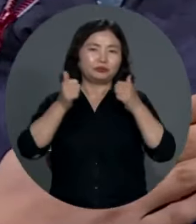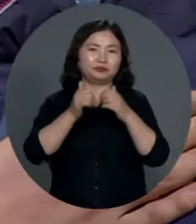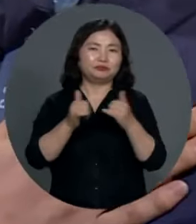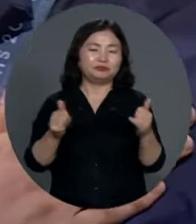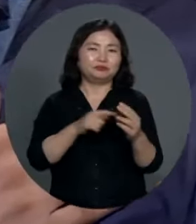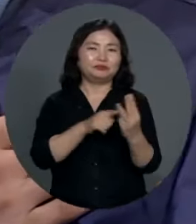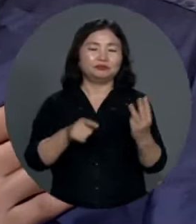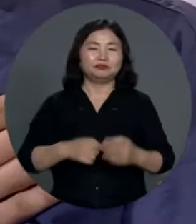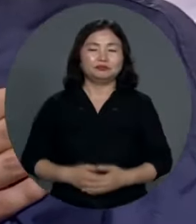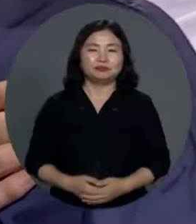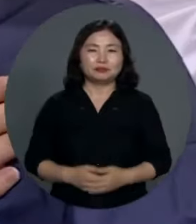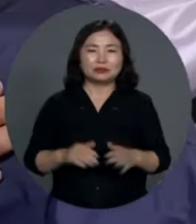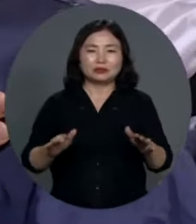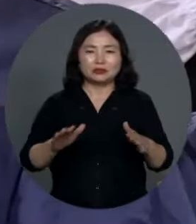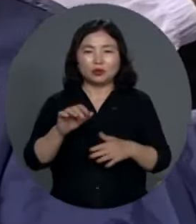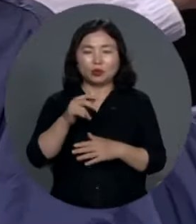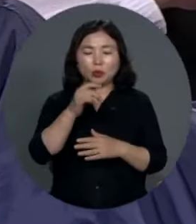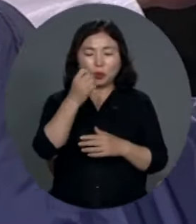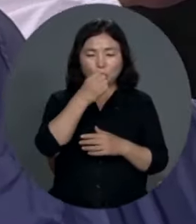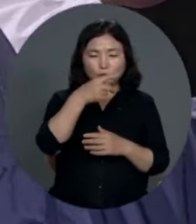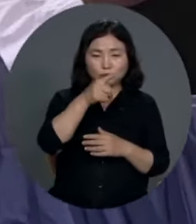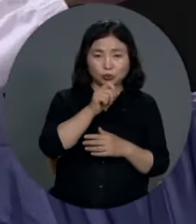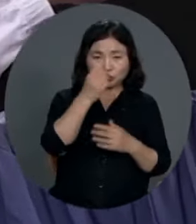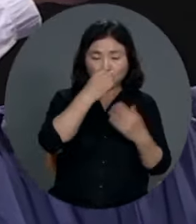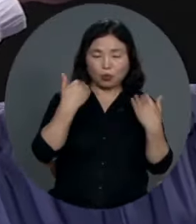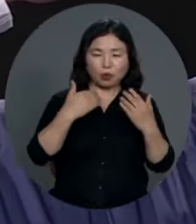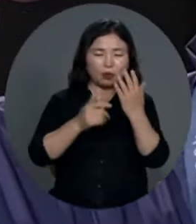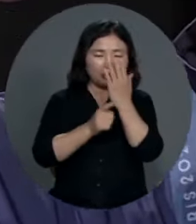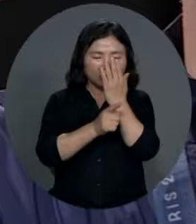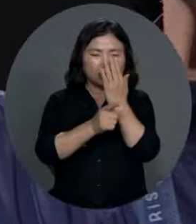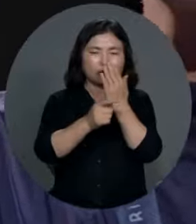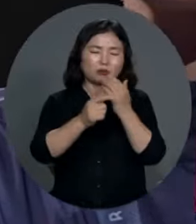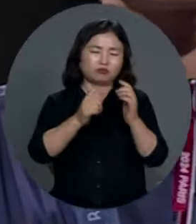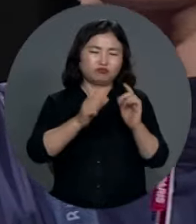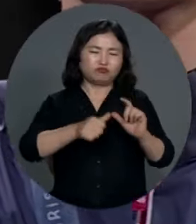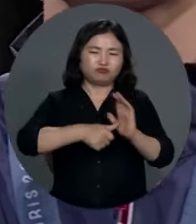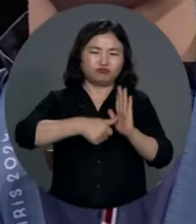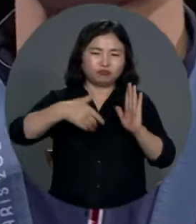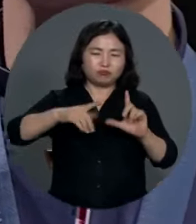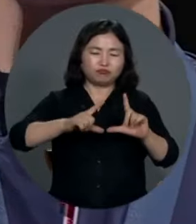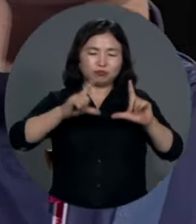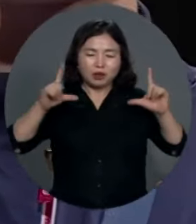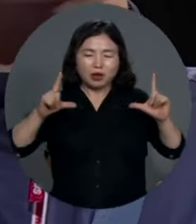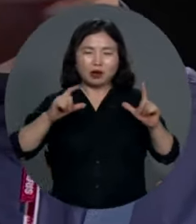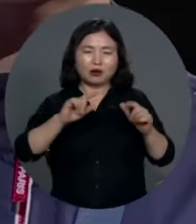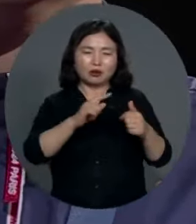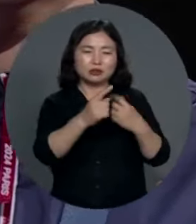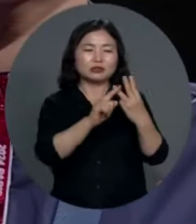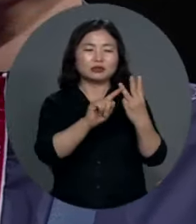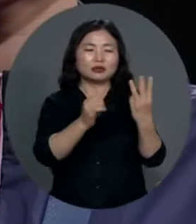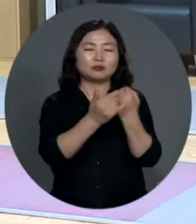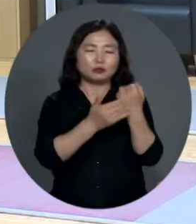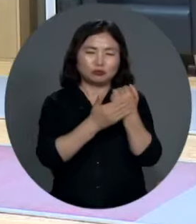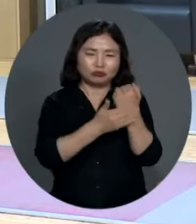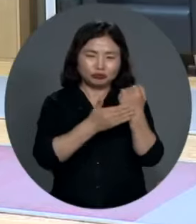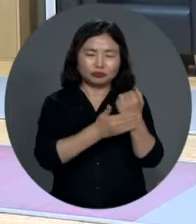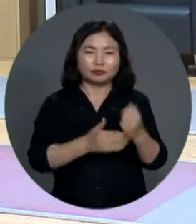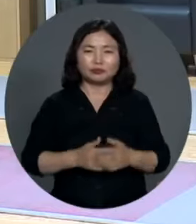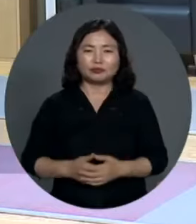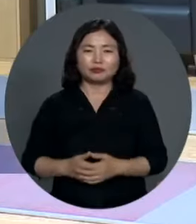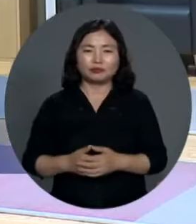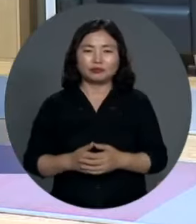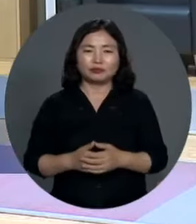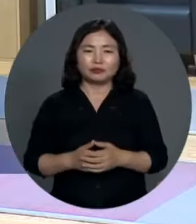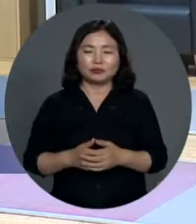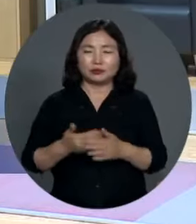영웅들입니다. 지금의 오성고 펜싱부를 펜싱 명문고 반열에 올려놨다고 해도 과언이 아닙니다. 우리 선배들